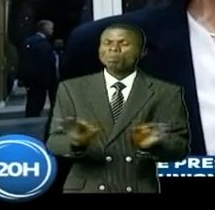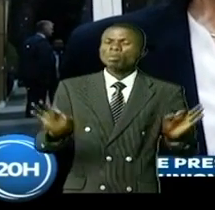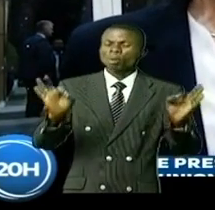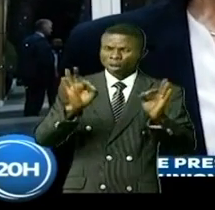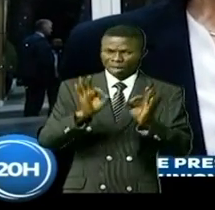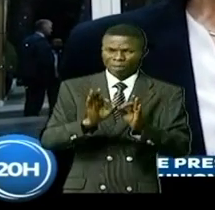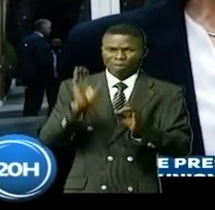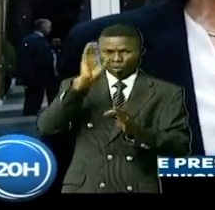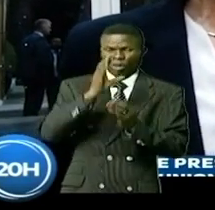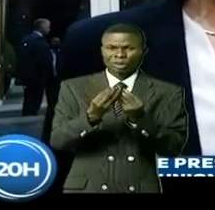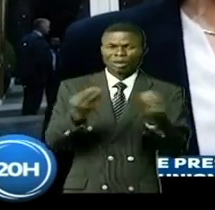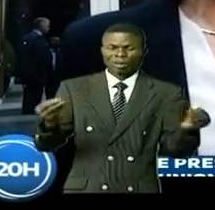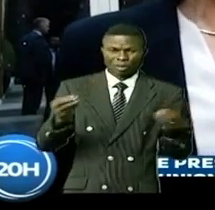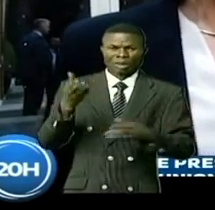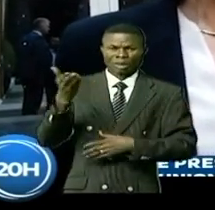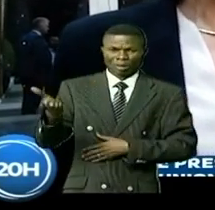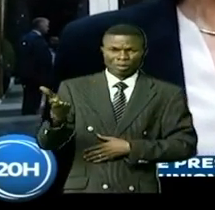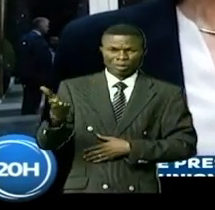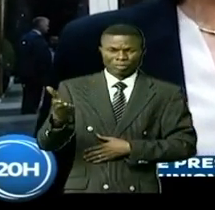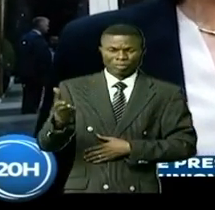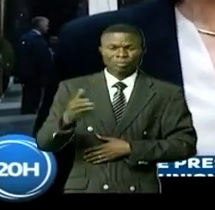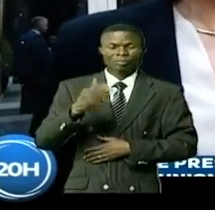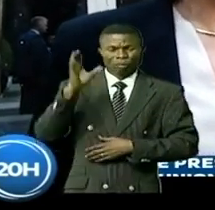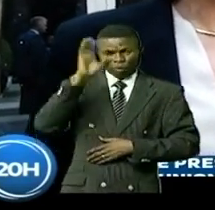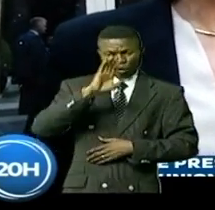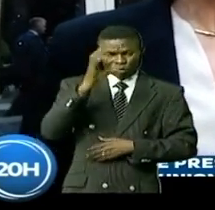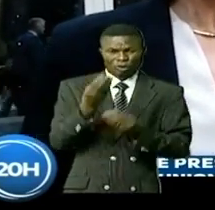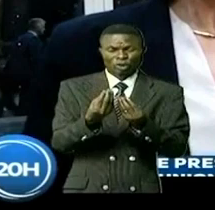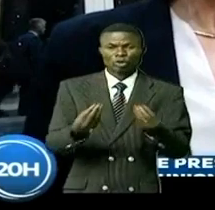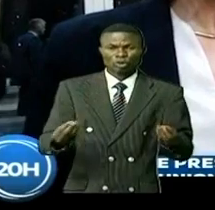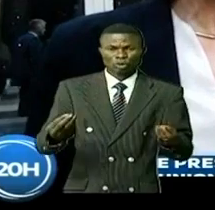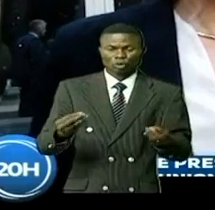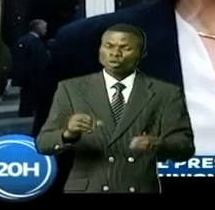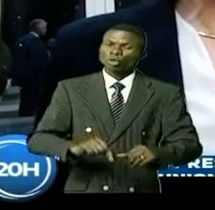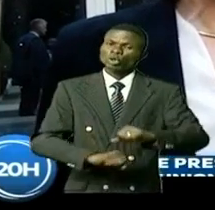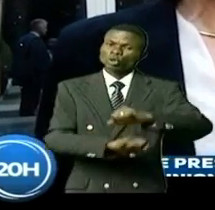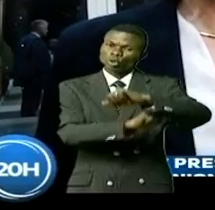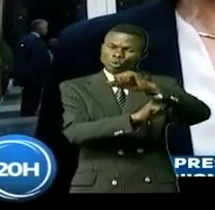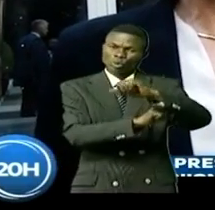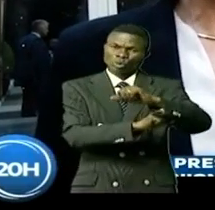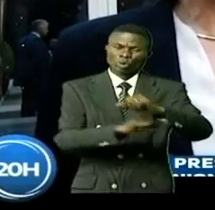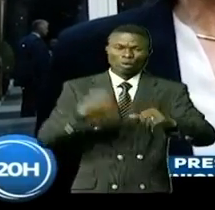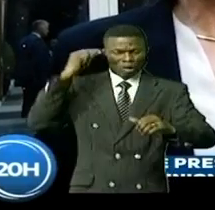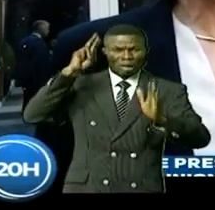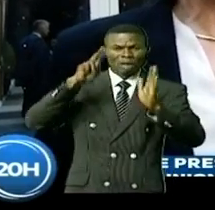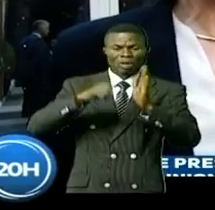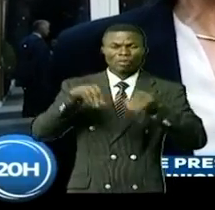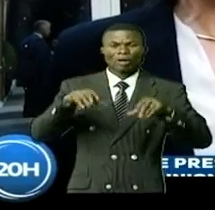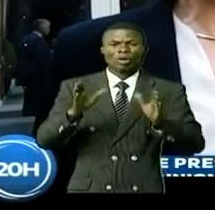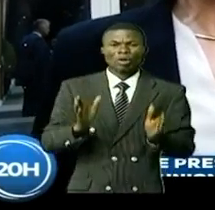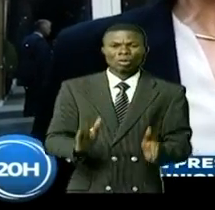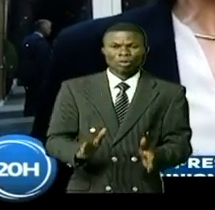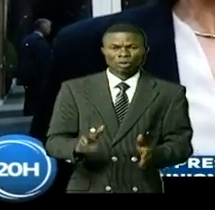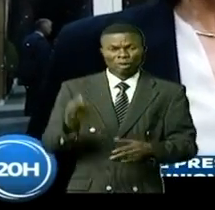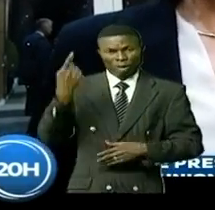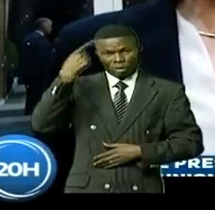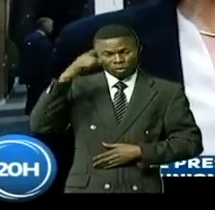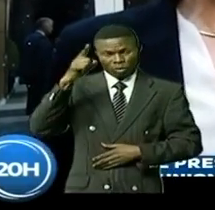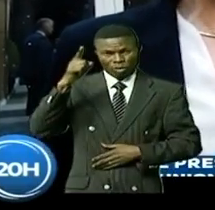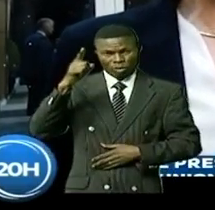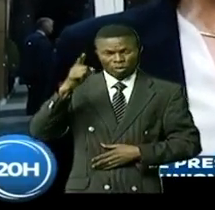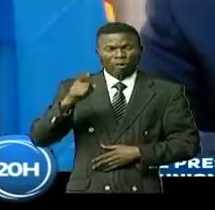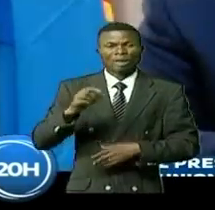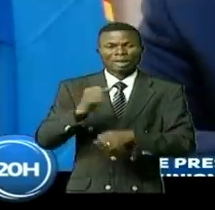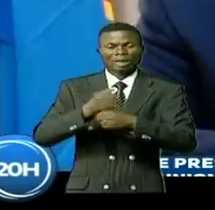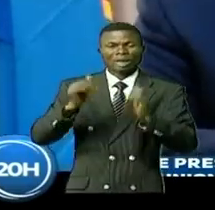à la déstabilisation. Essayer de trouver des moyens d'accompagner le gouvernement congolais pour essayer de